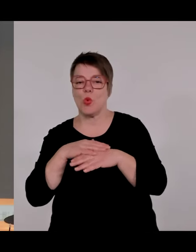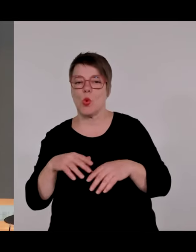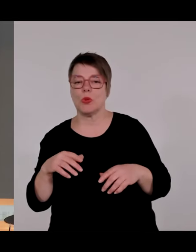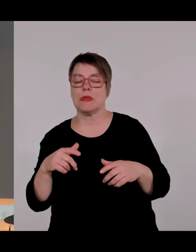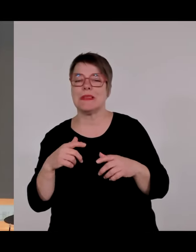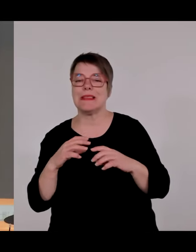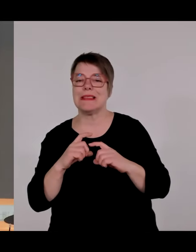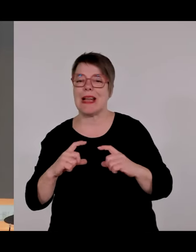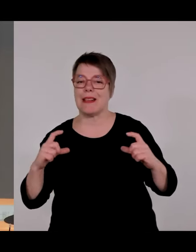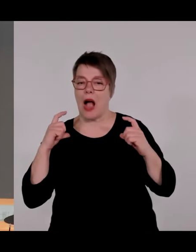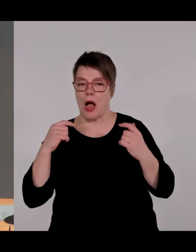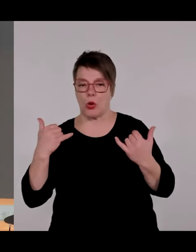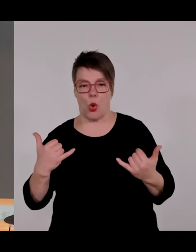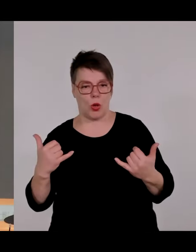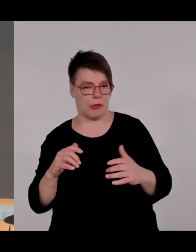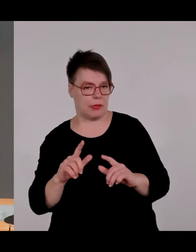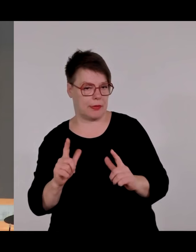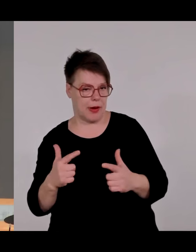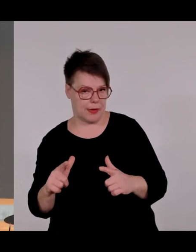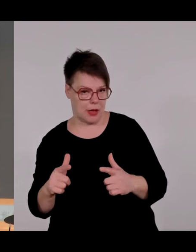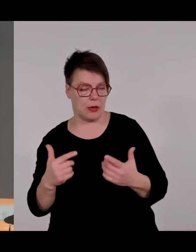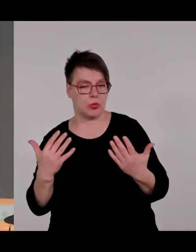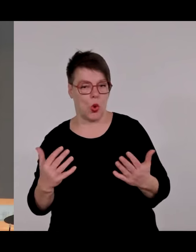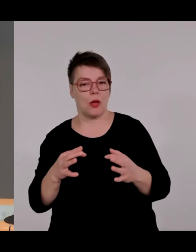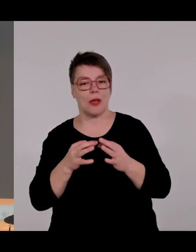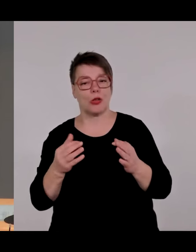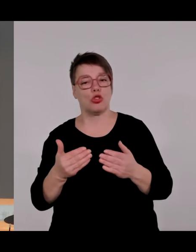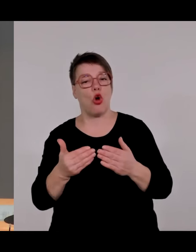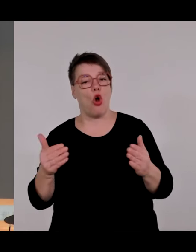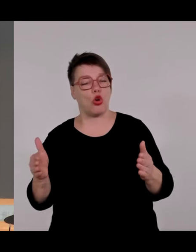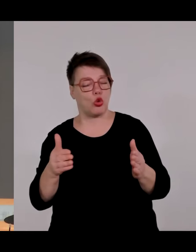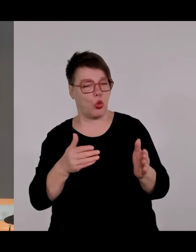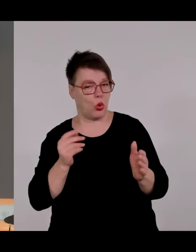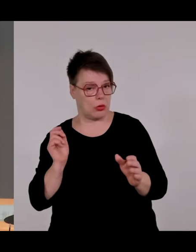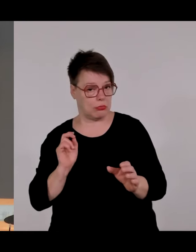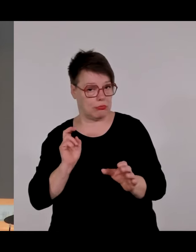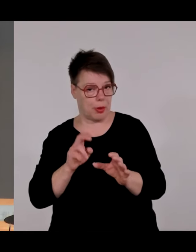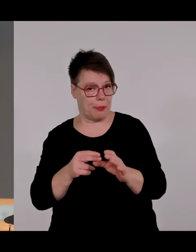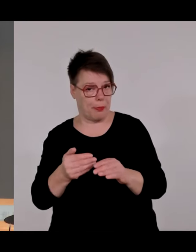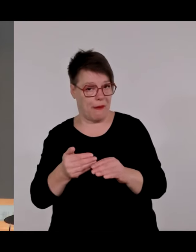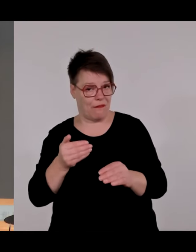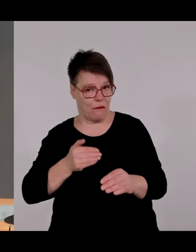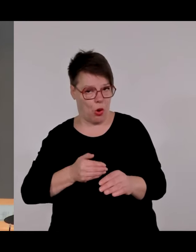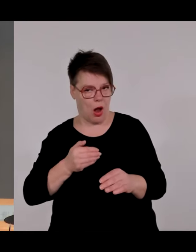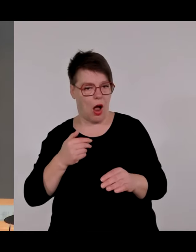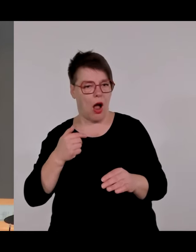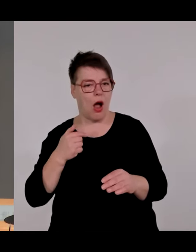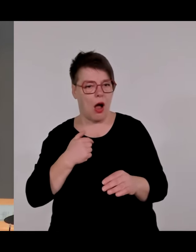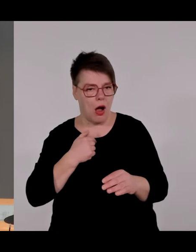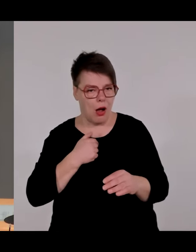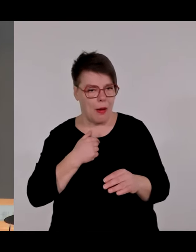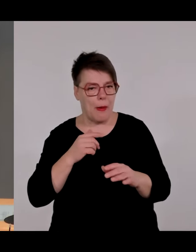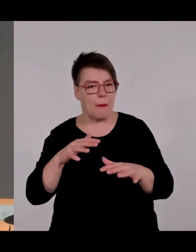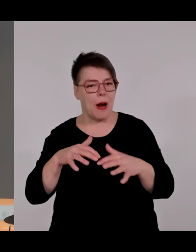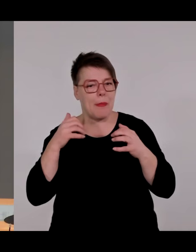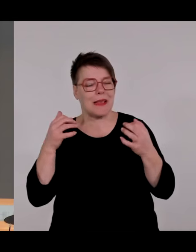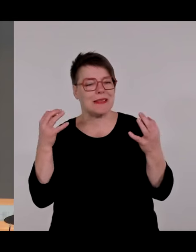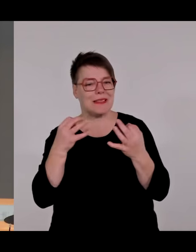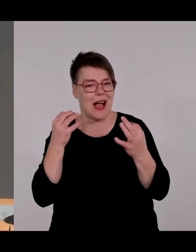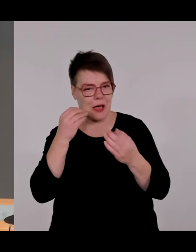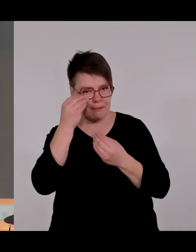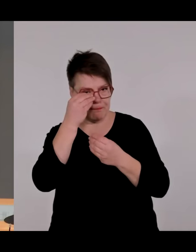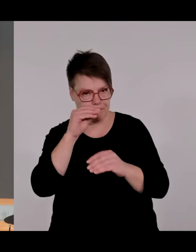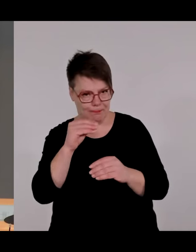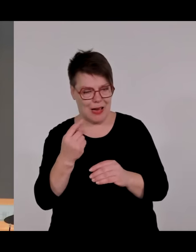stattgegeben. Mein Schreiben dazu und der Einspruch sind Ihnen zugegangen. Nach § 80 Absatz 3 unserer Geschäftsordnung